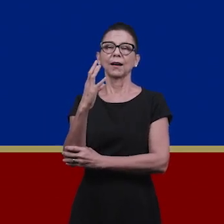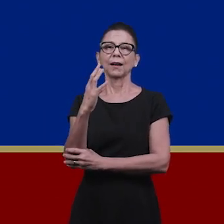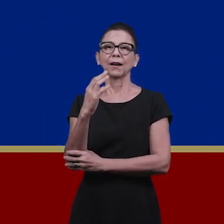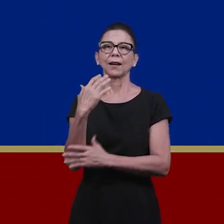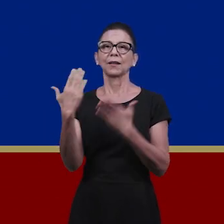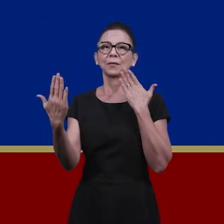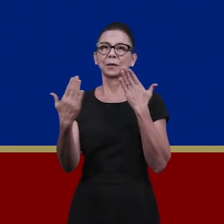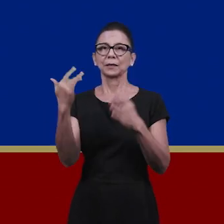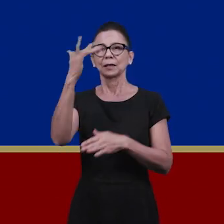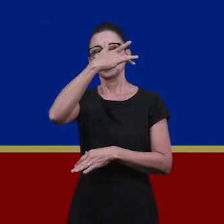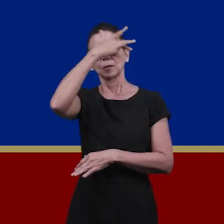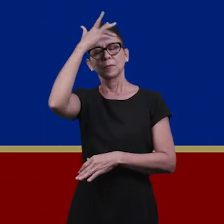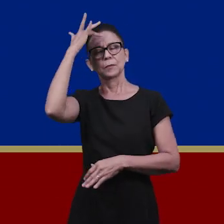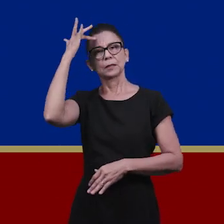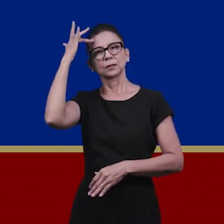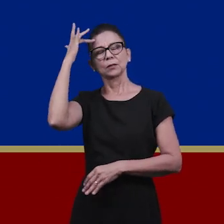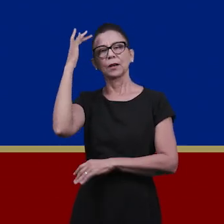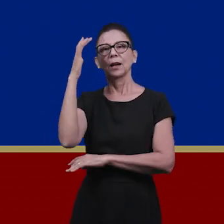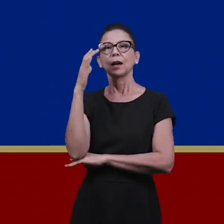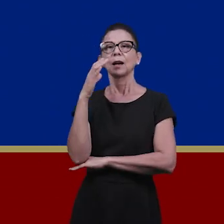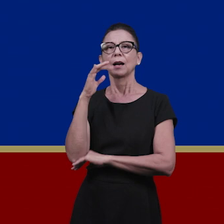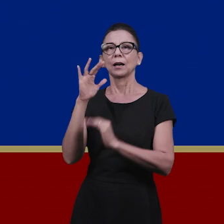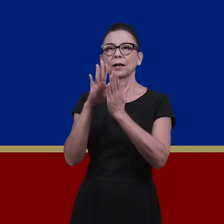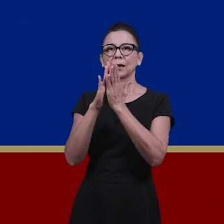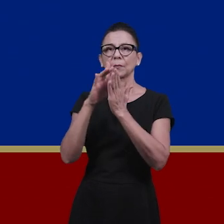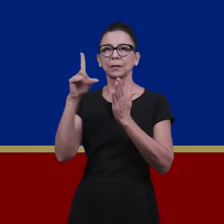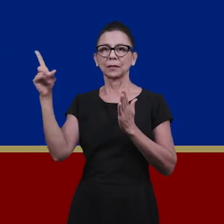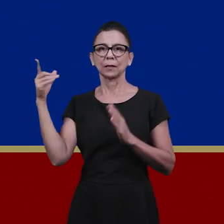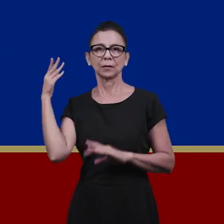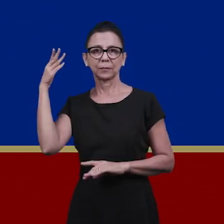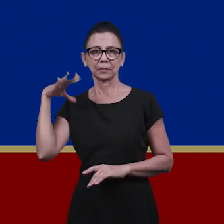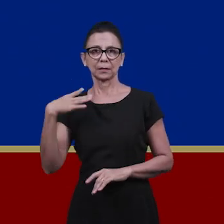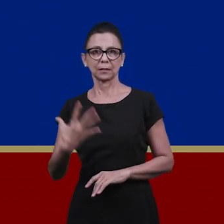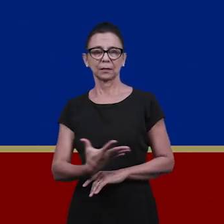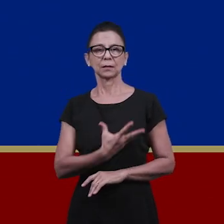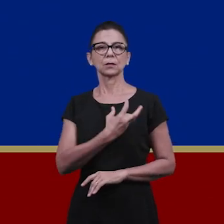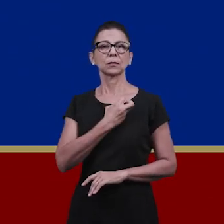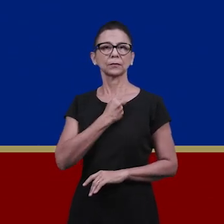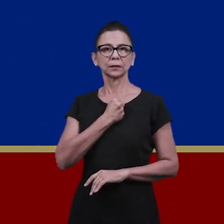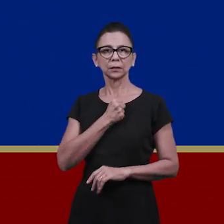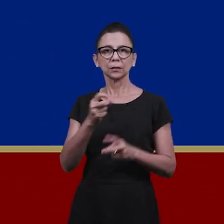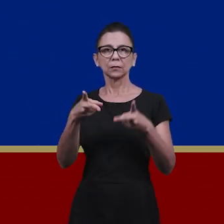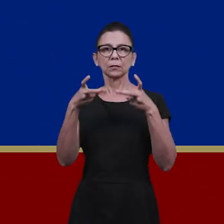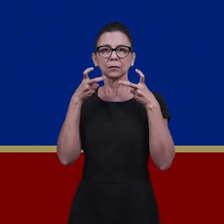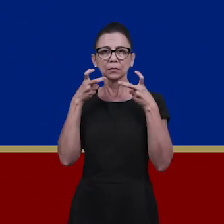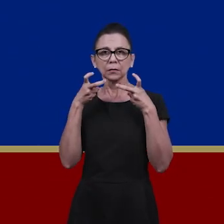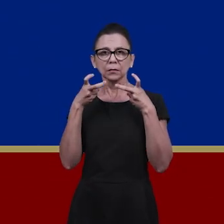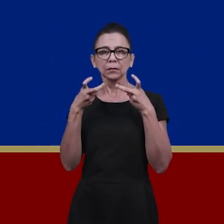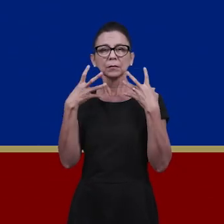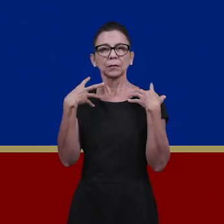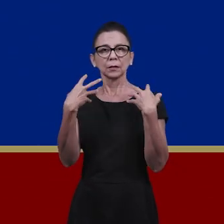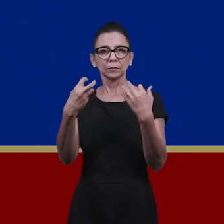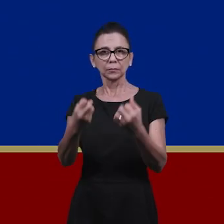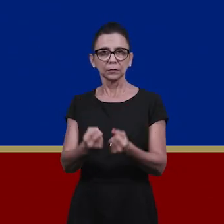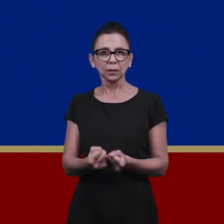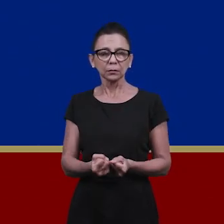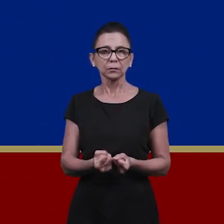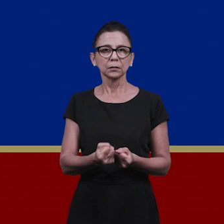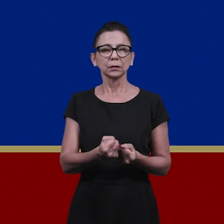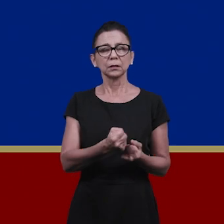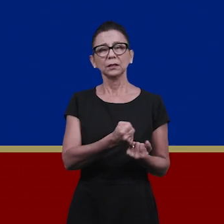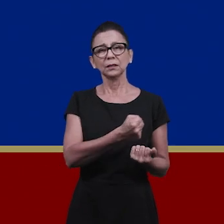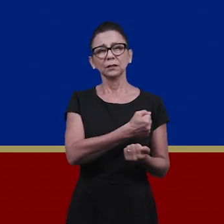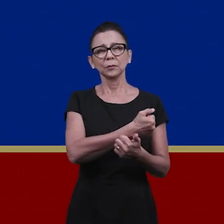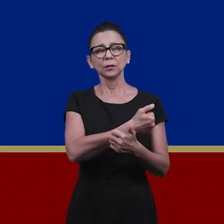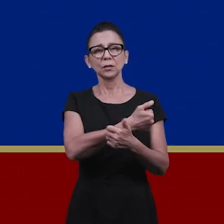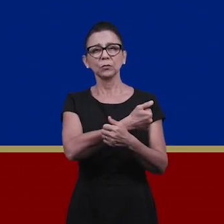il porte de fruits. Et un produit 100, l'autre 60 et l'autre 30.